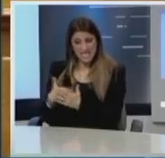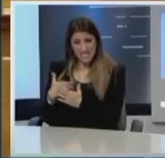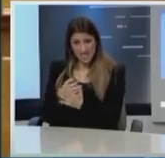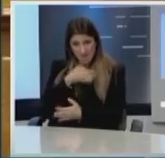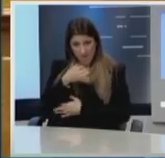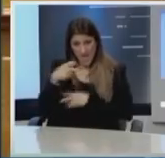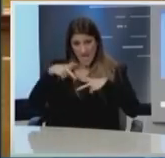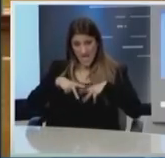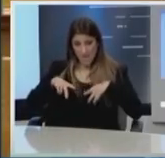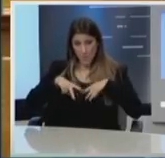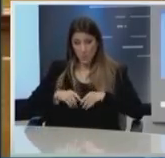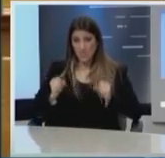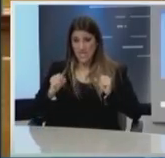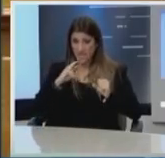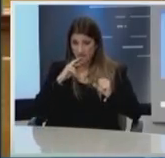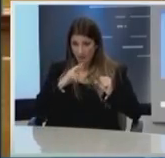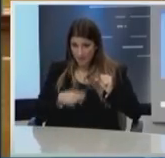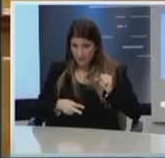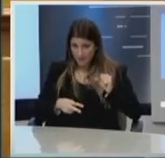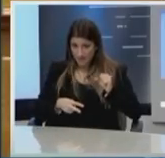Απάντησε ο Υπουργός Παιδείας, ο Υπουργός Υγείας.